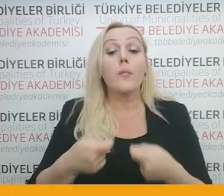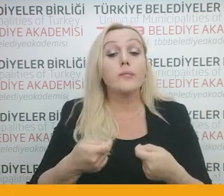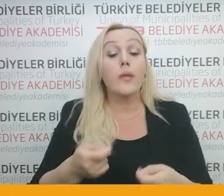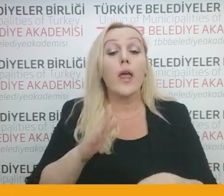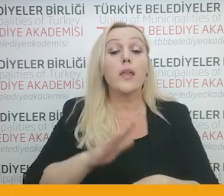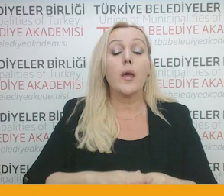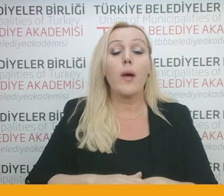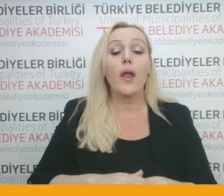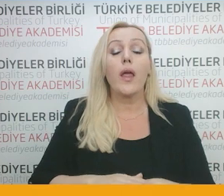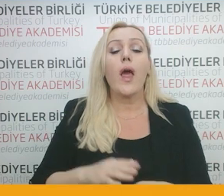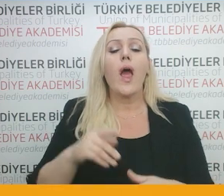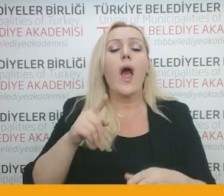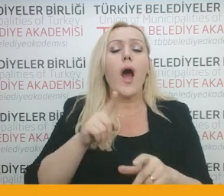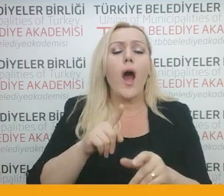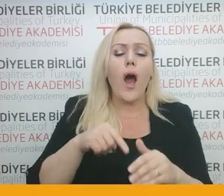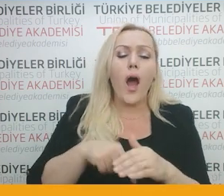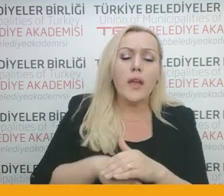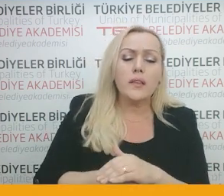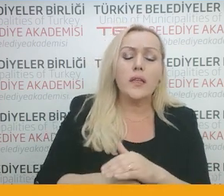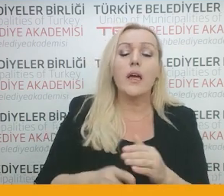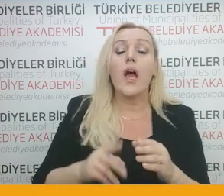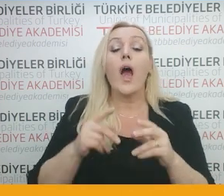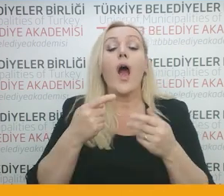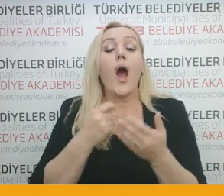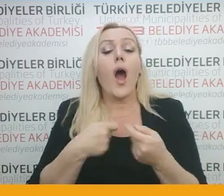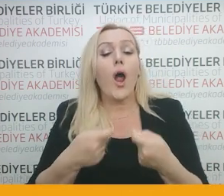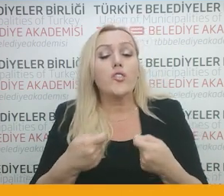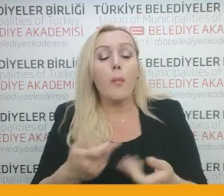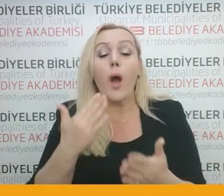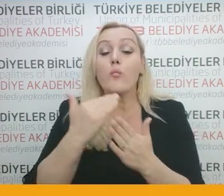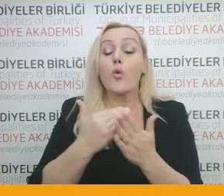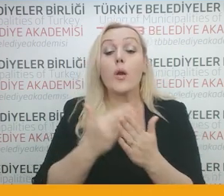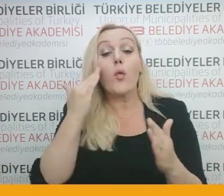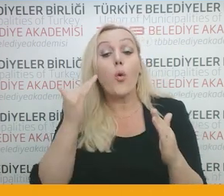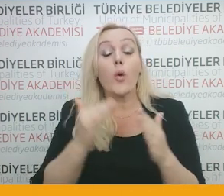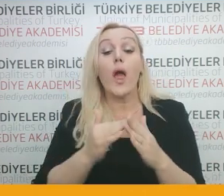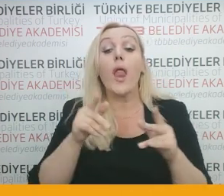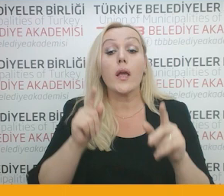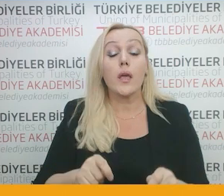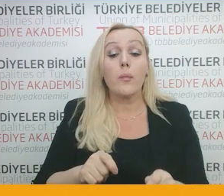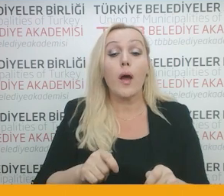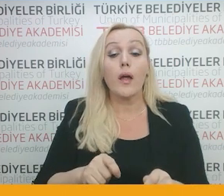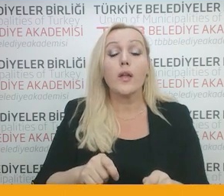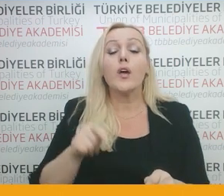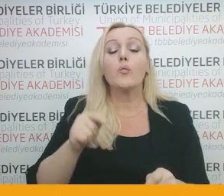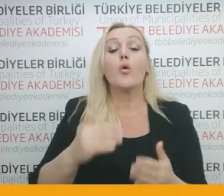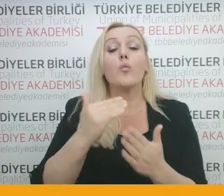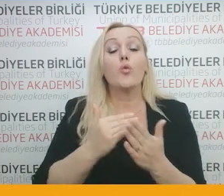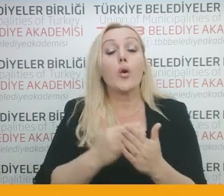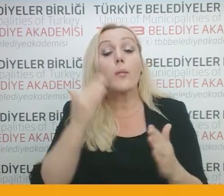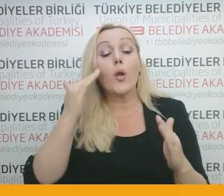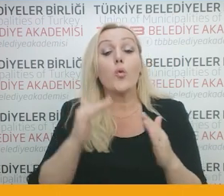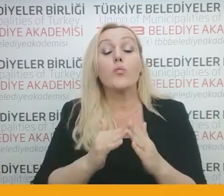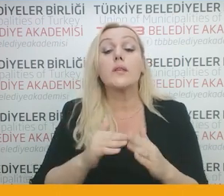Ayrıntılı harcama programına sadık kalarak bu harcamaları gerçekleştirir. Ayrıntılı finansman programına sadık kalması gerekir